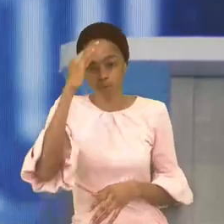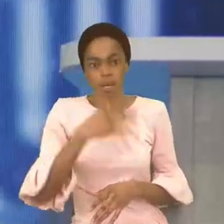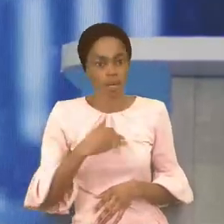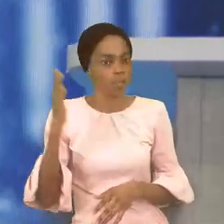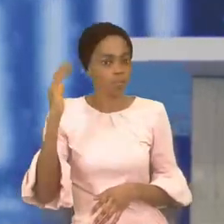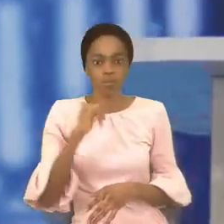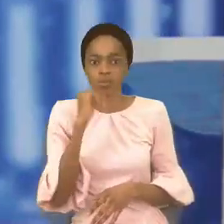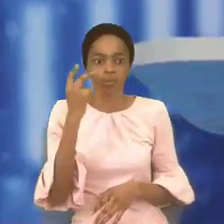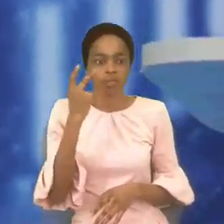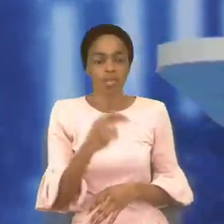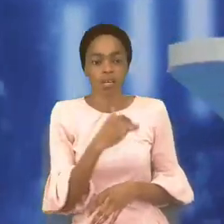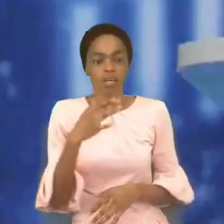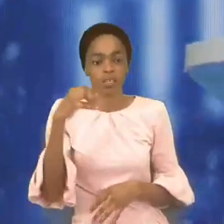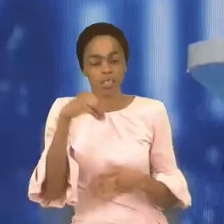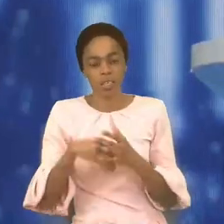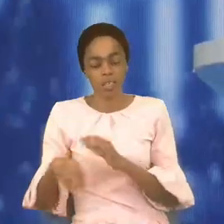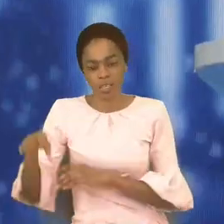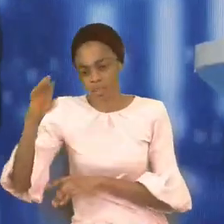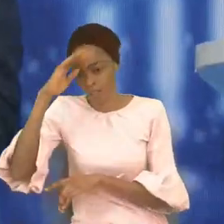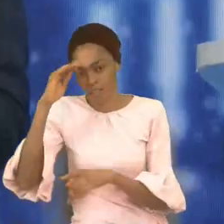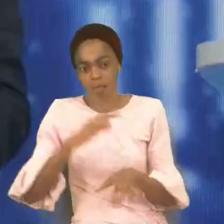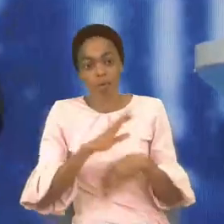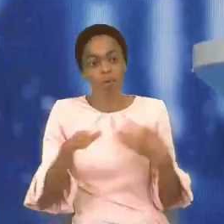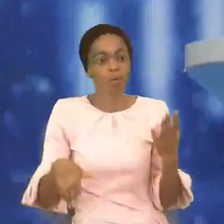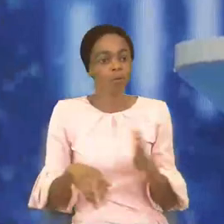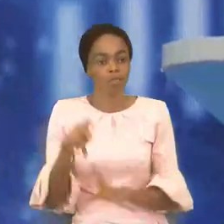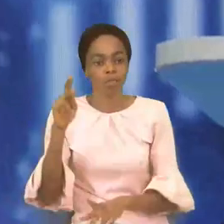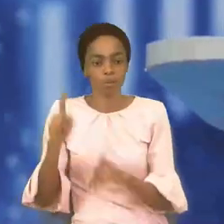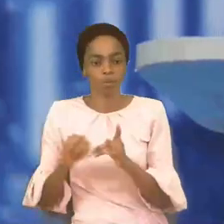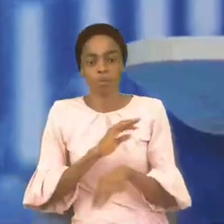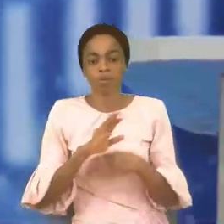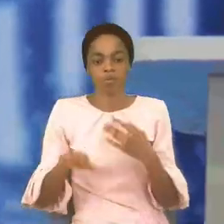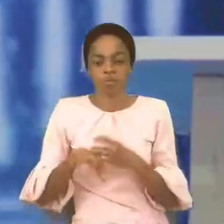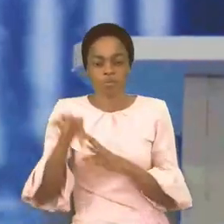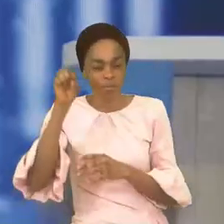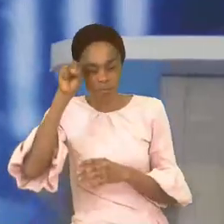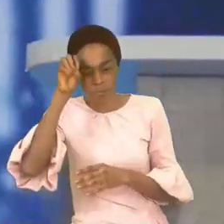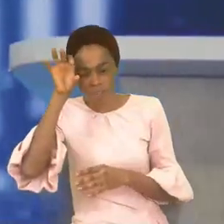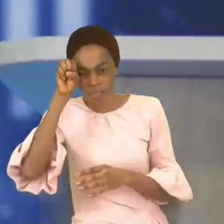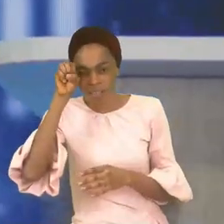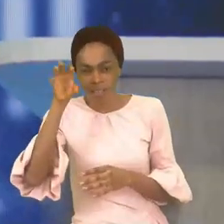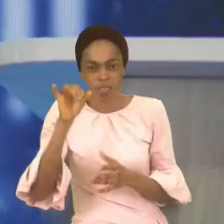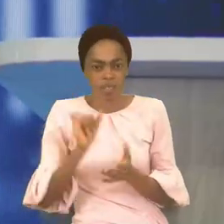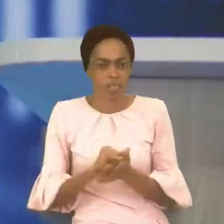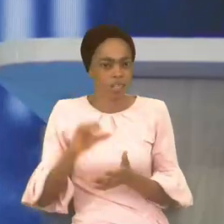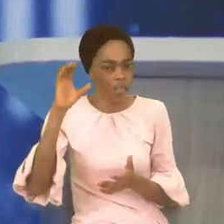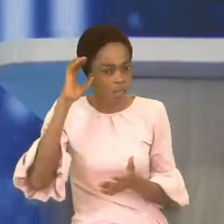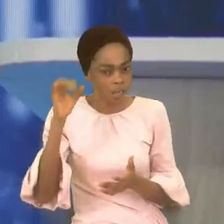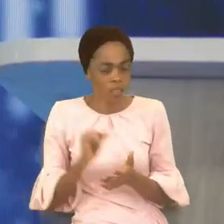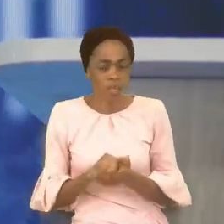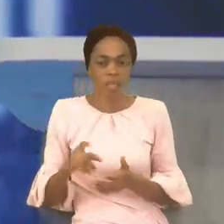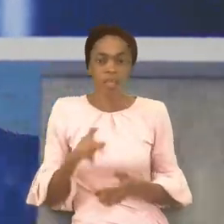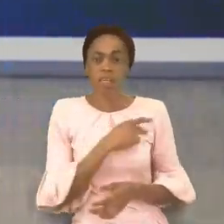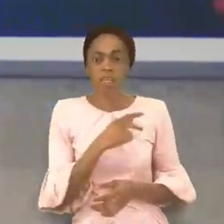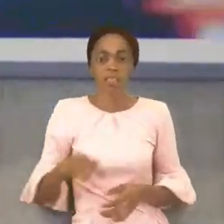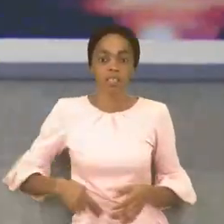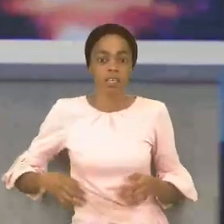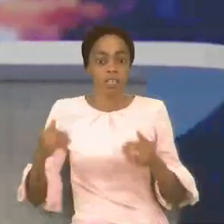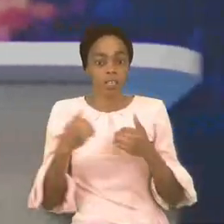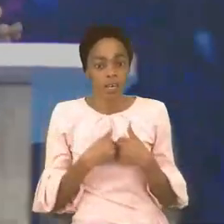disent rien sur eux. Tous ceux-là qui ont connu les magiciens qui ont entendu que le roi avait